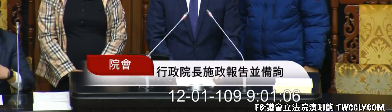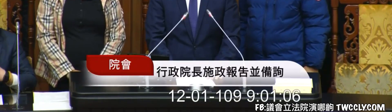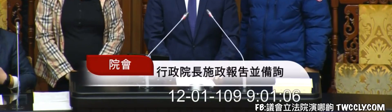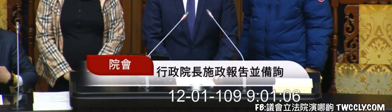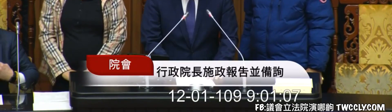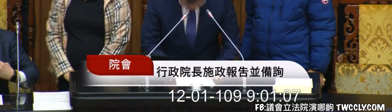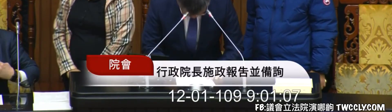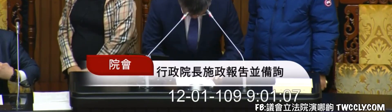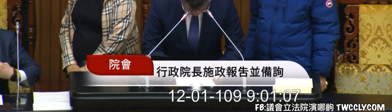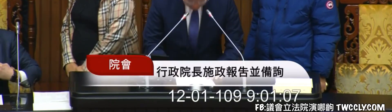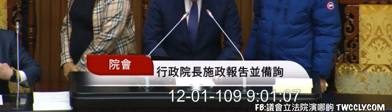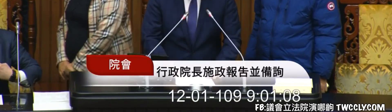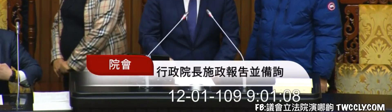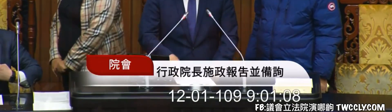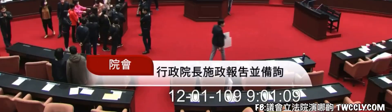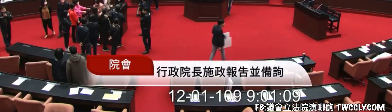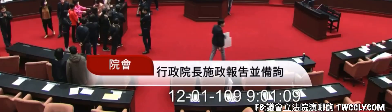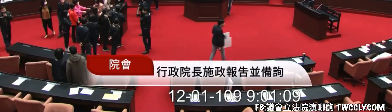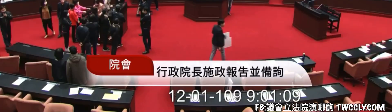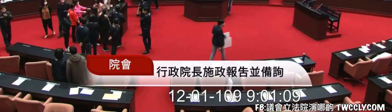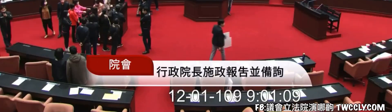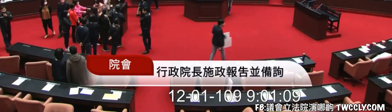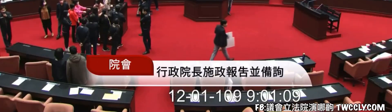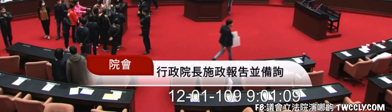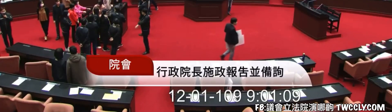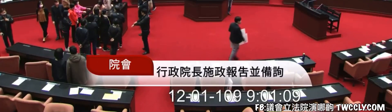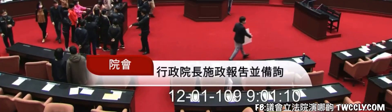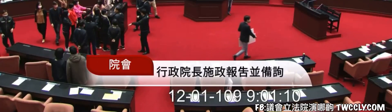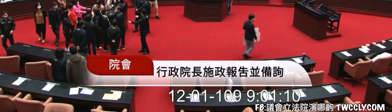好，一定来，一定来。